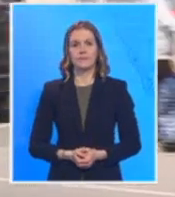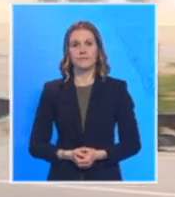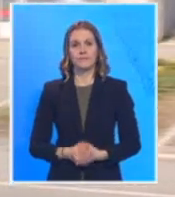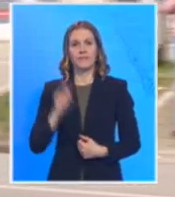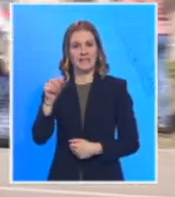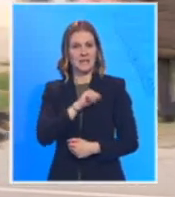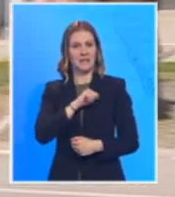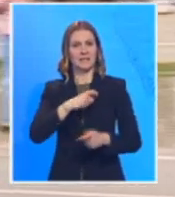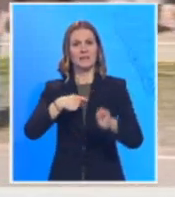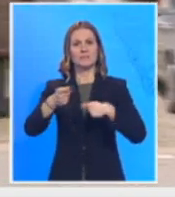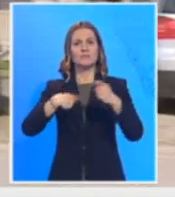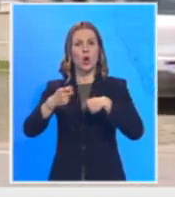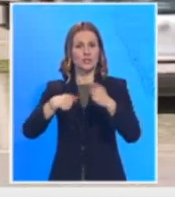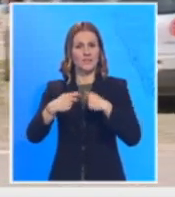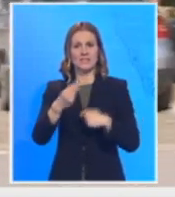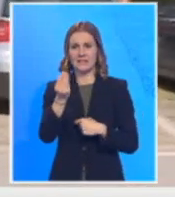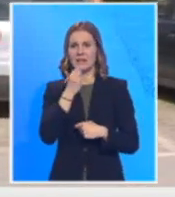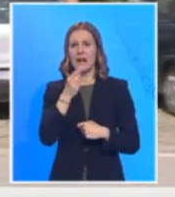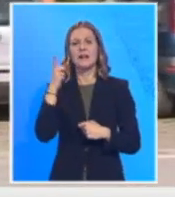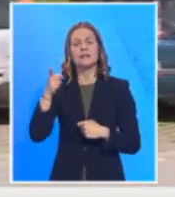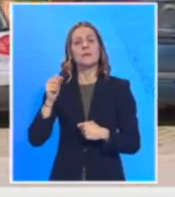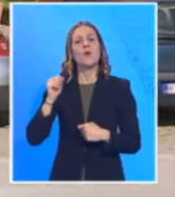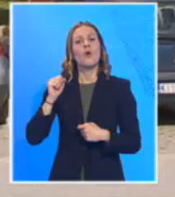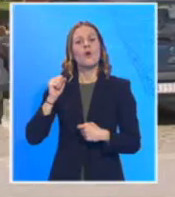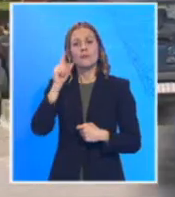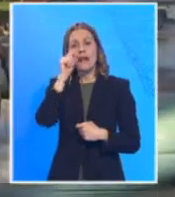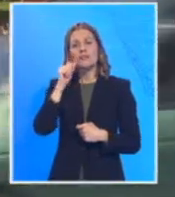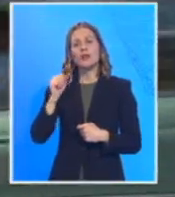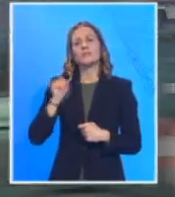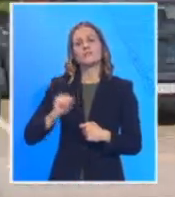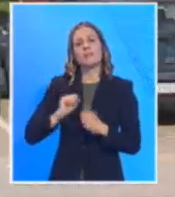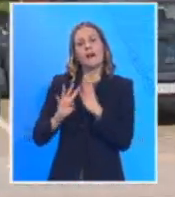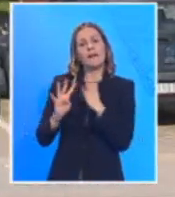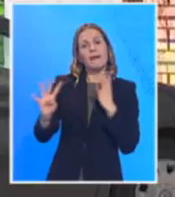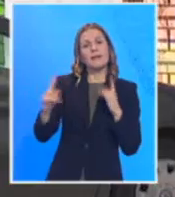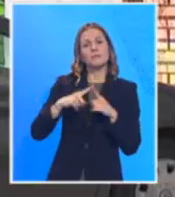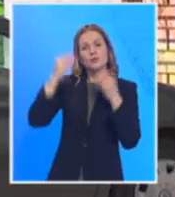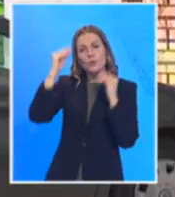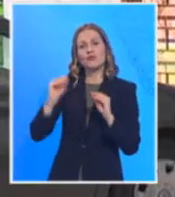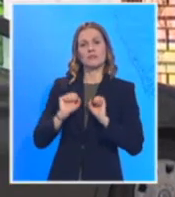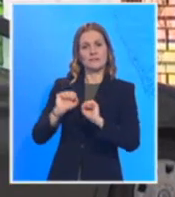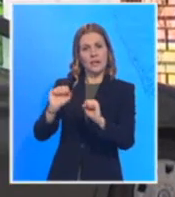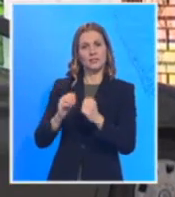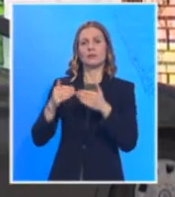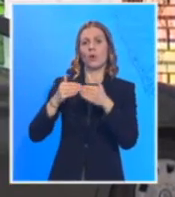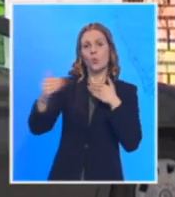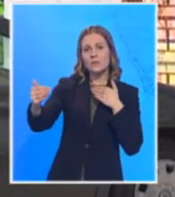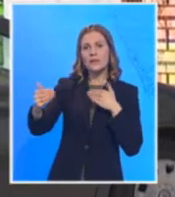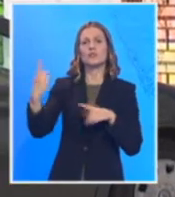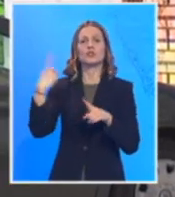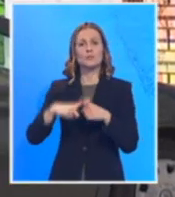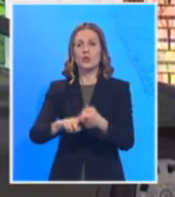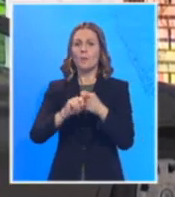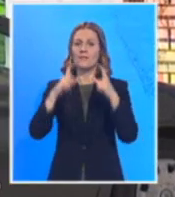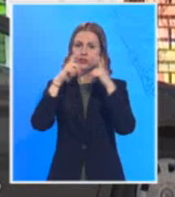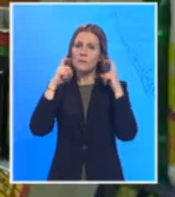Pred kikinskim trgovinama prehrambene robe građani disciplinovano čekaju u redu, poštujući sve mere zaštite, od propisane udaljenosti do obaveznih